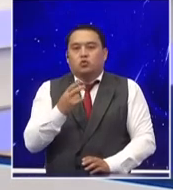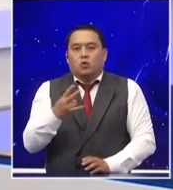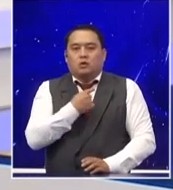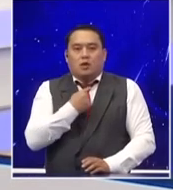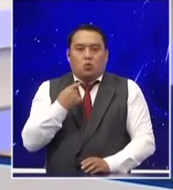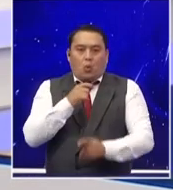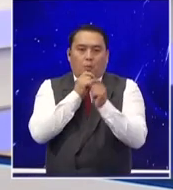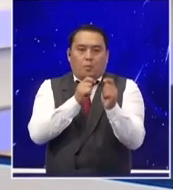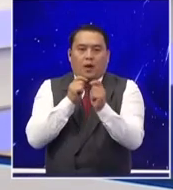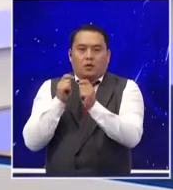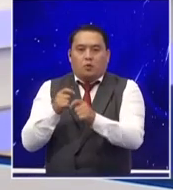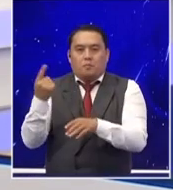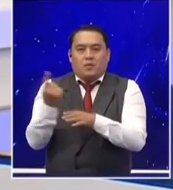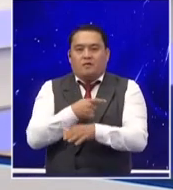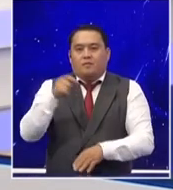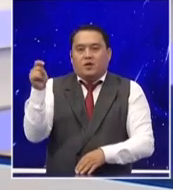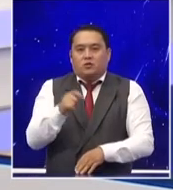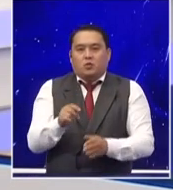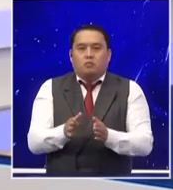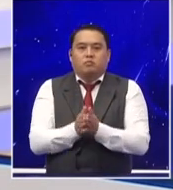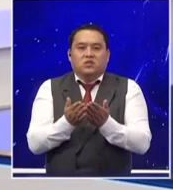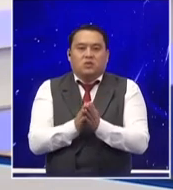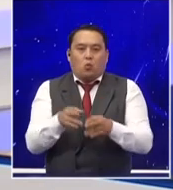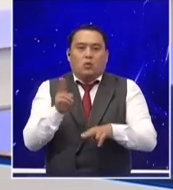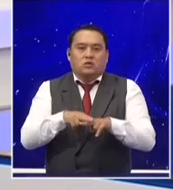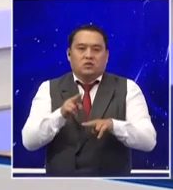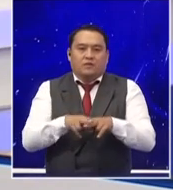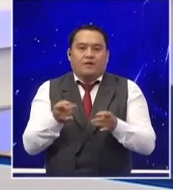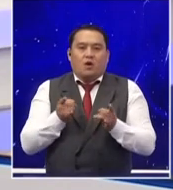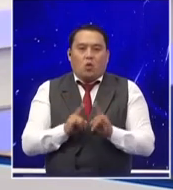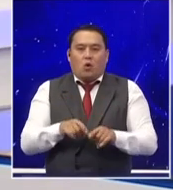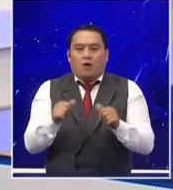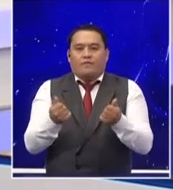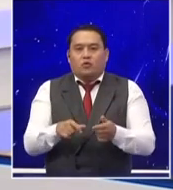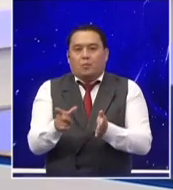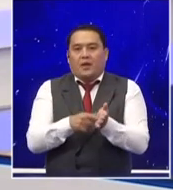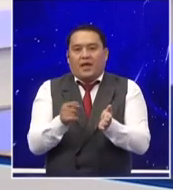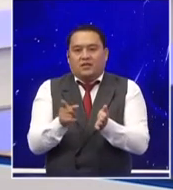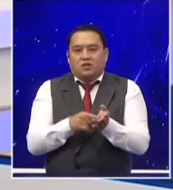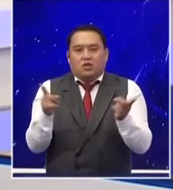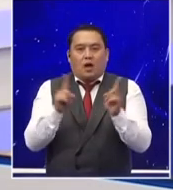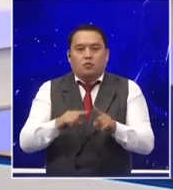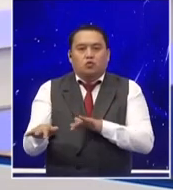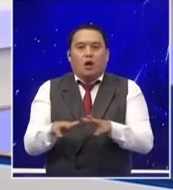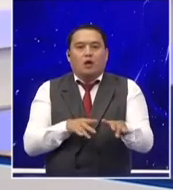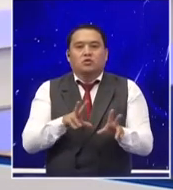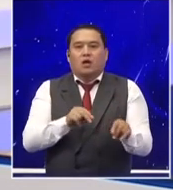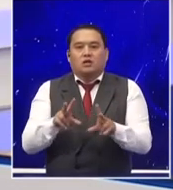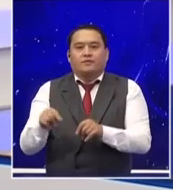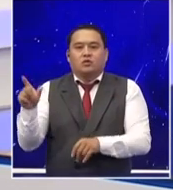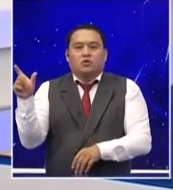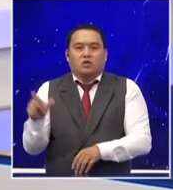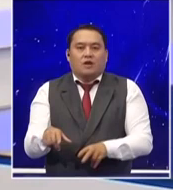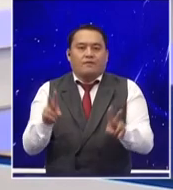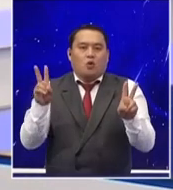кургана дарят подарки тем кто впервые пришел получать паспорт свидетельство рождения или оформлять пенсию необычного акцию счастливых клиент